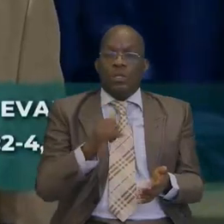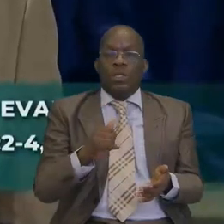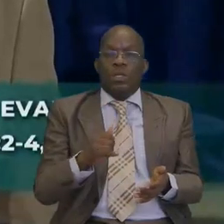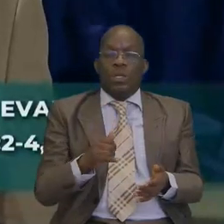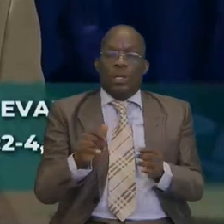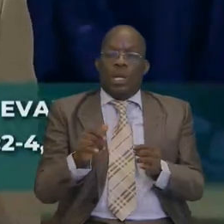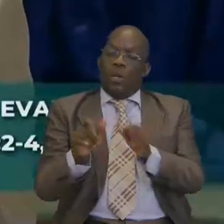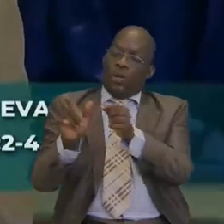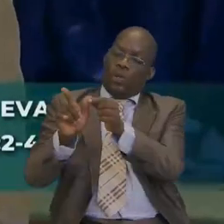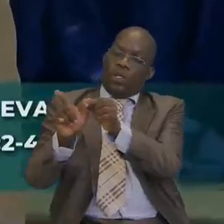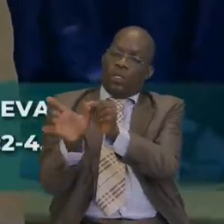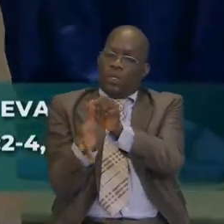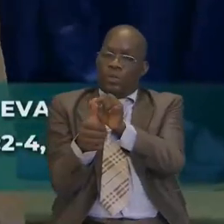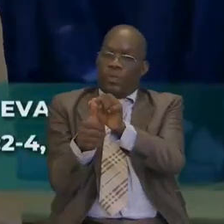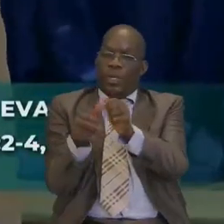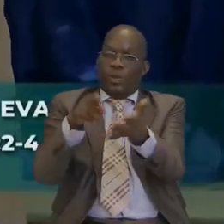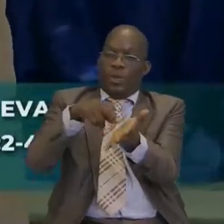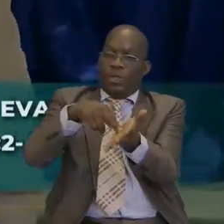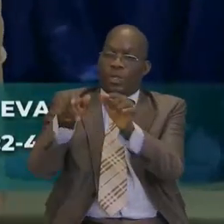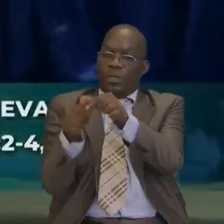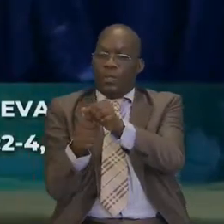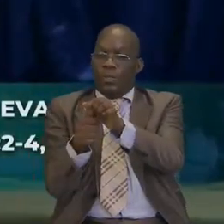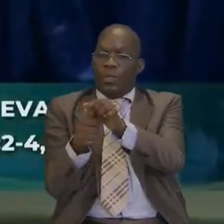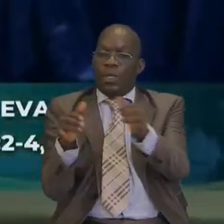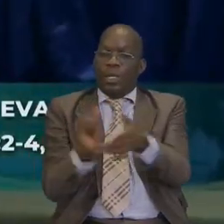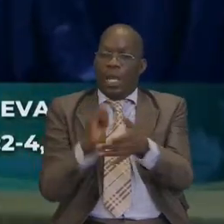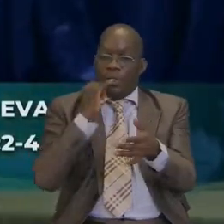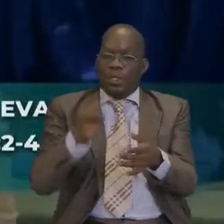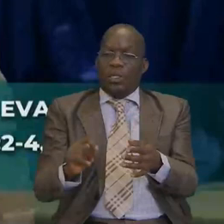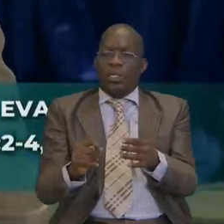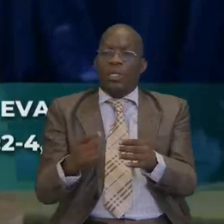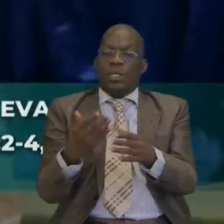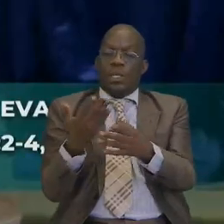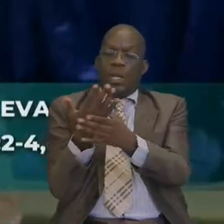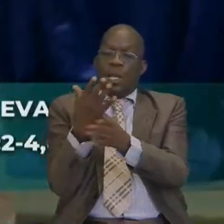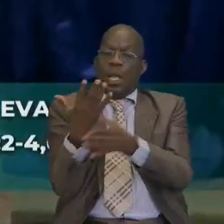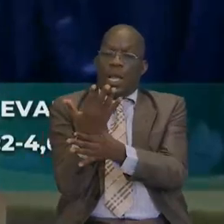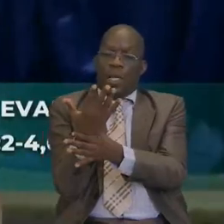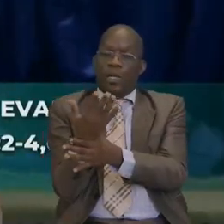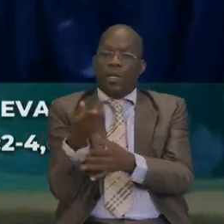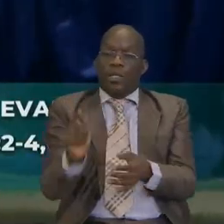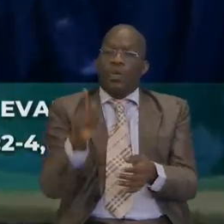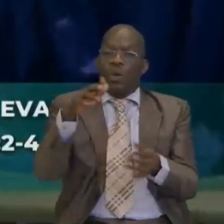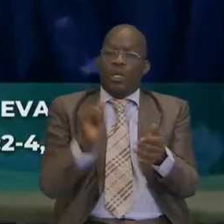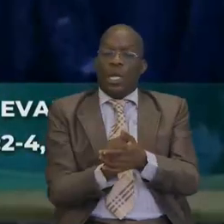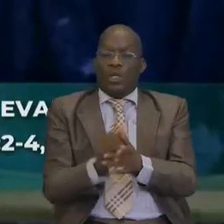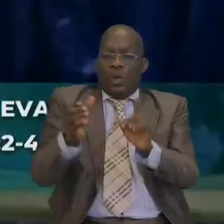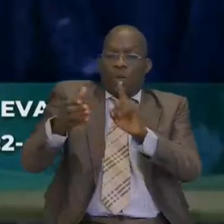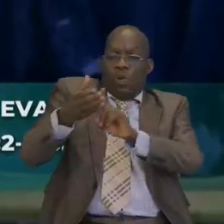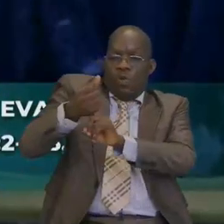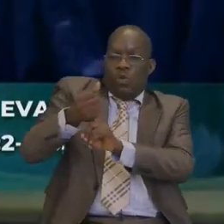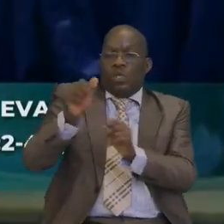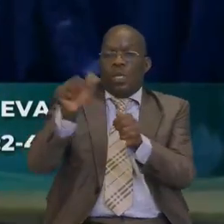représentés par ce pouce-là. Ça, c'est la pouce-là qui garde